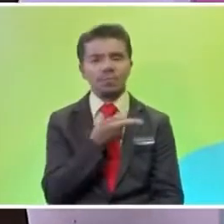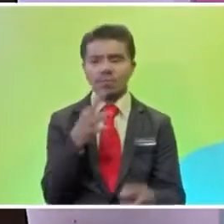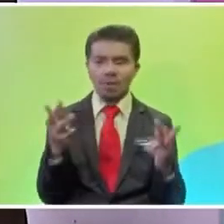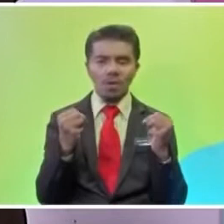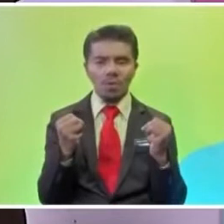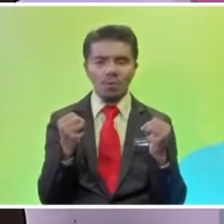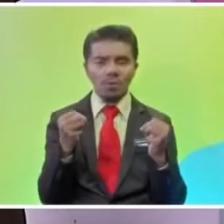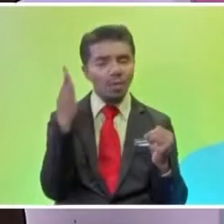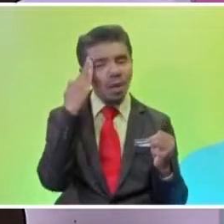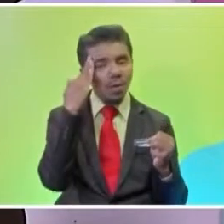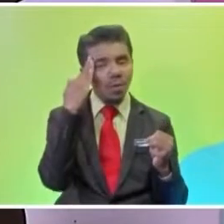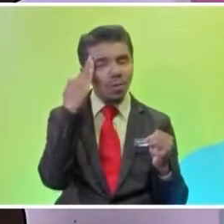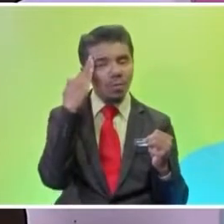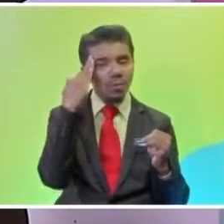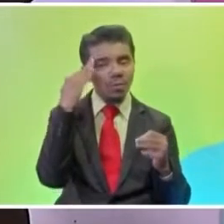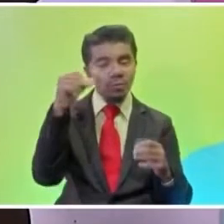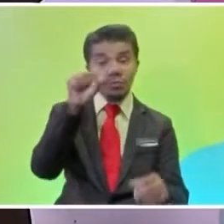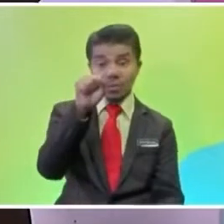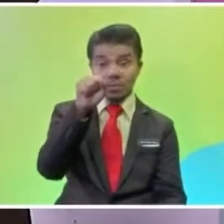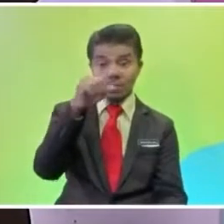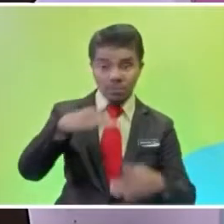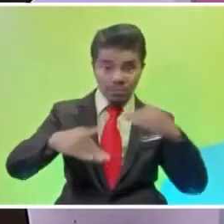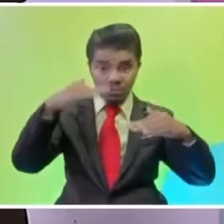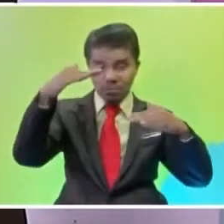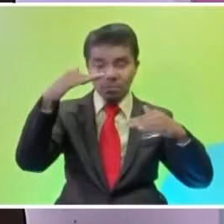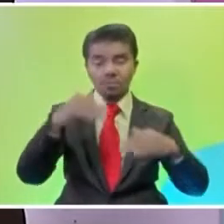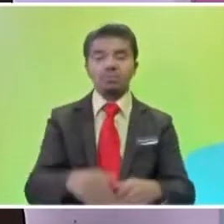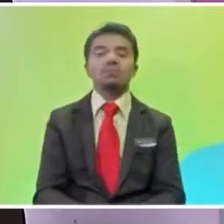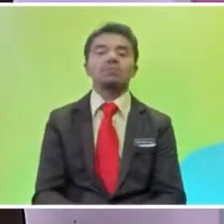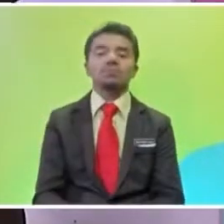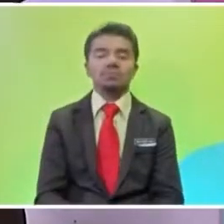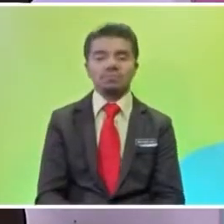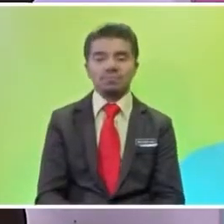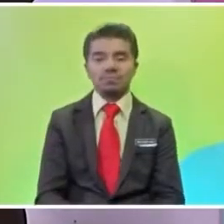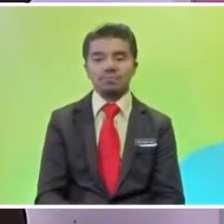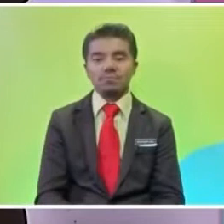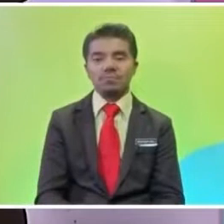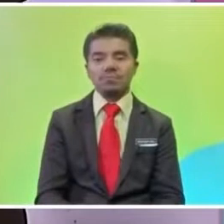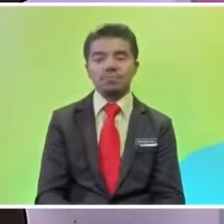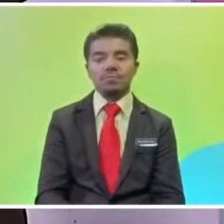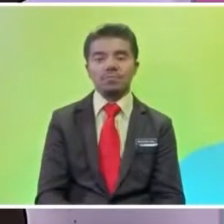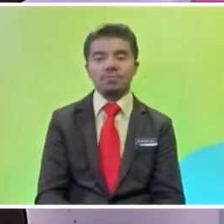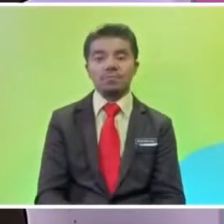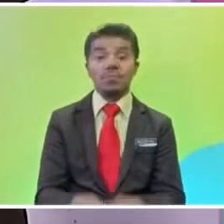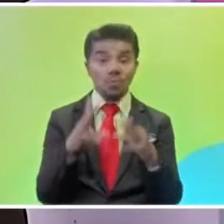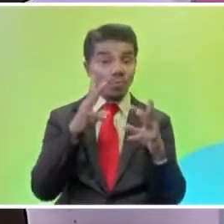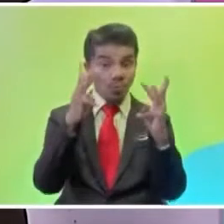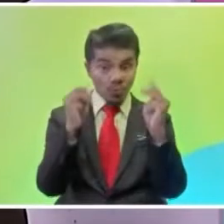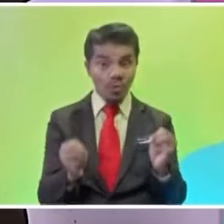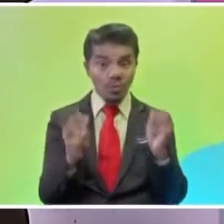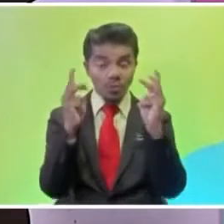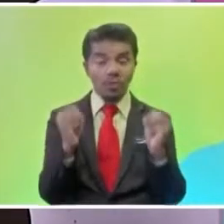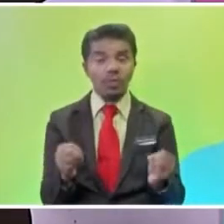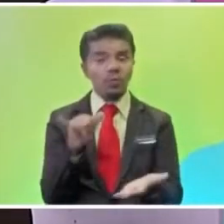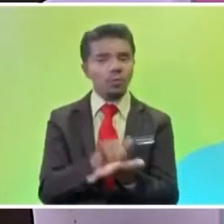Entar kita sebenarnya enggak berfokus kepada menjadi murid betul oke tahap penguasaan murid itu tahap puasa murid itu adalah berdasarkan